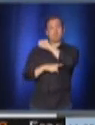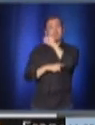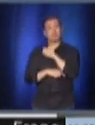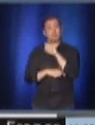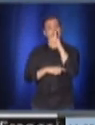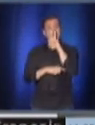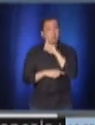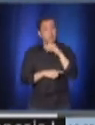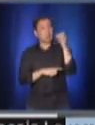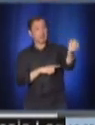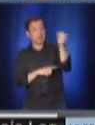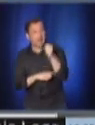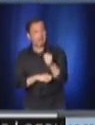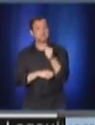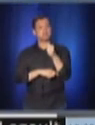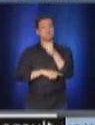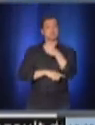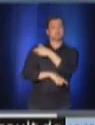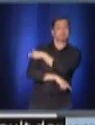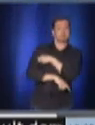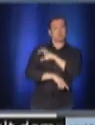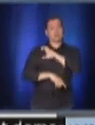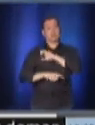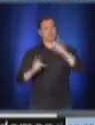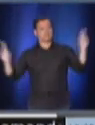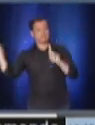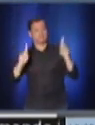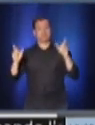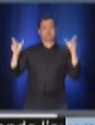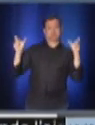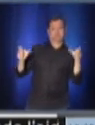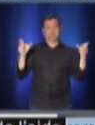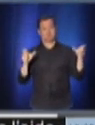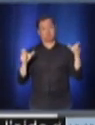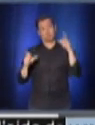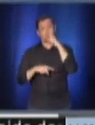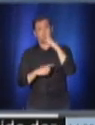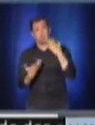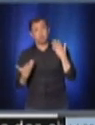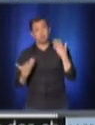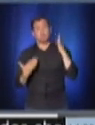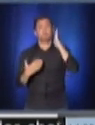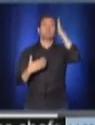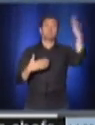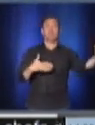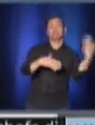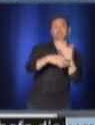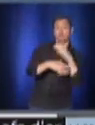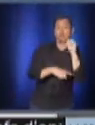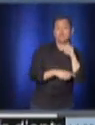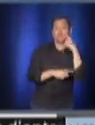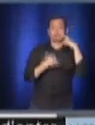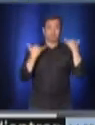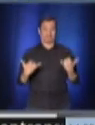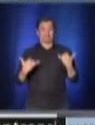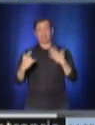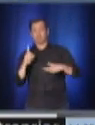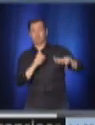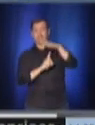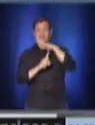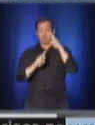ou des policiers. Les policiers ne sont pas non plus nécessairement intervenus, là. Mais on va évaluer fortement la situation. Comme